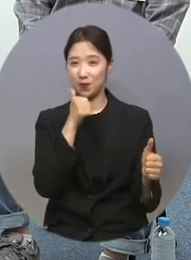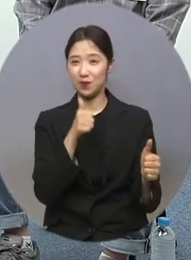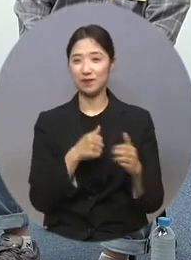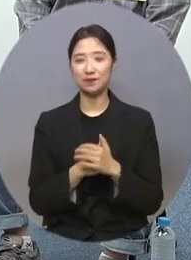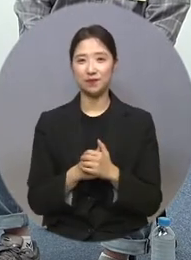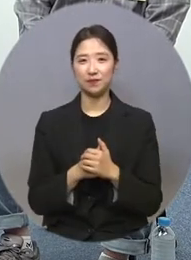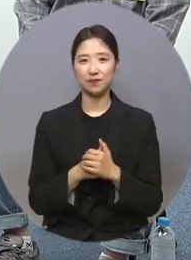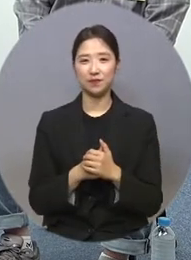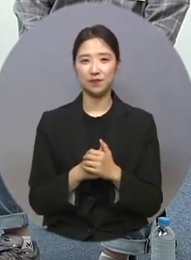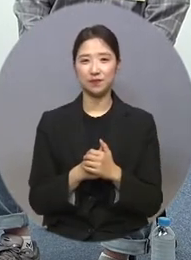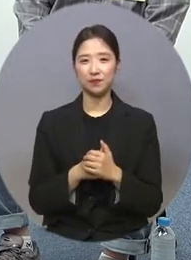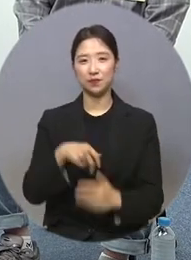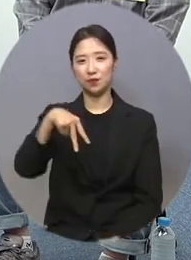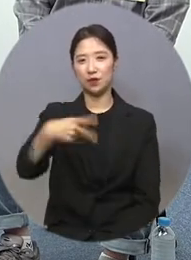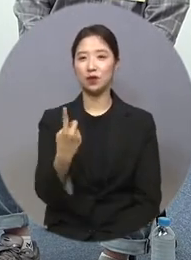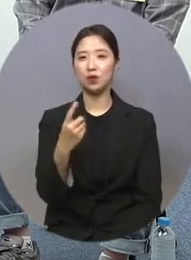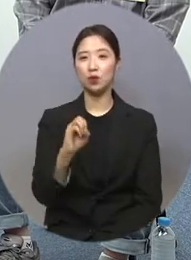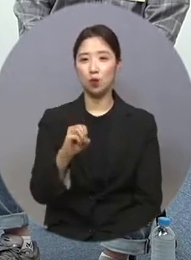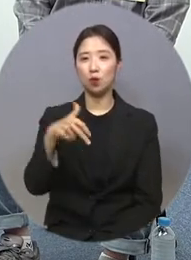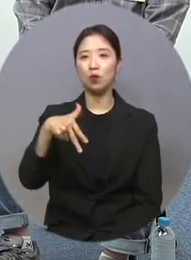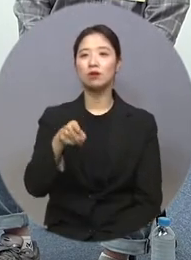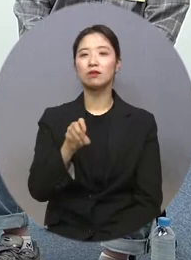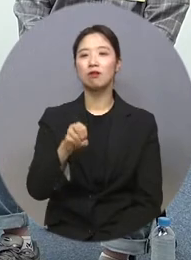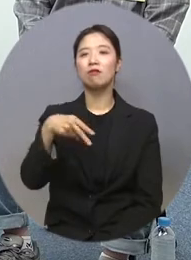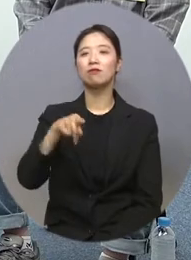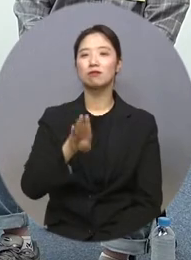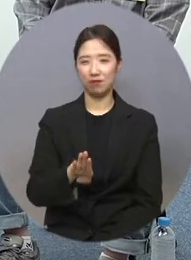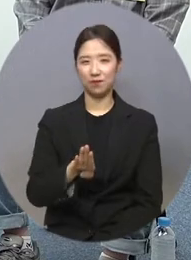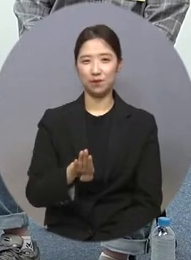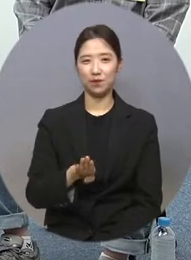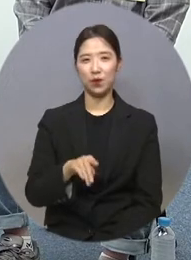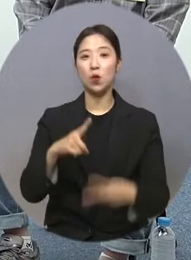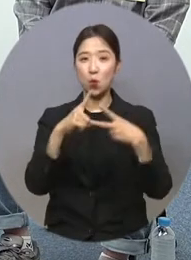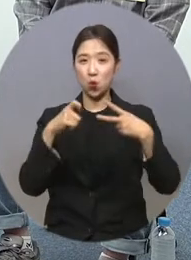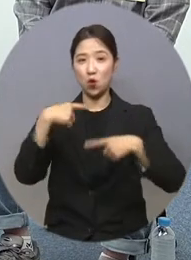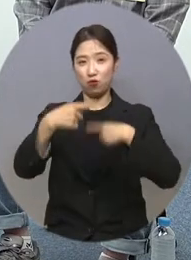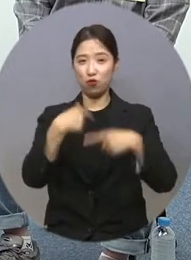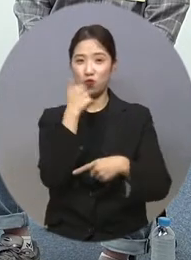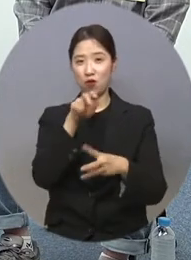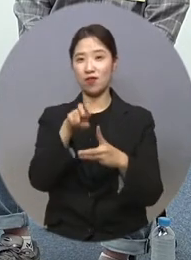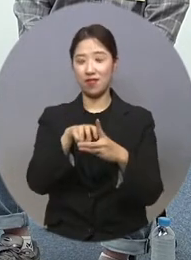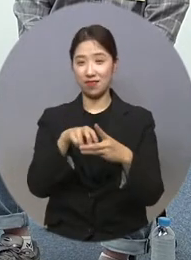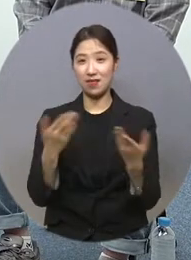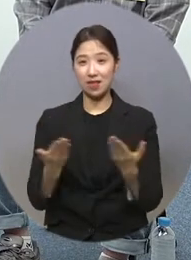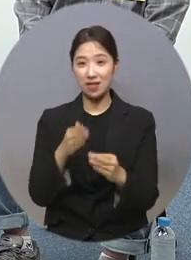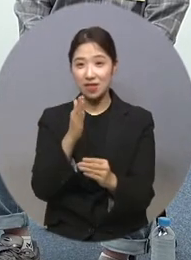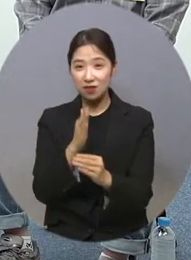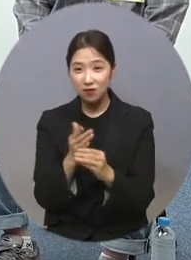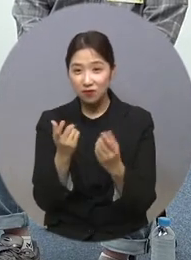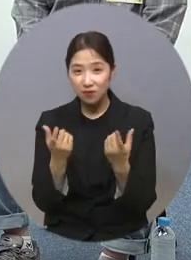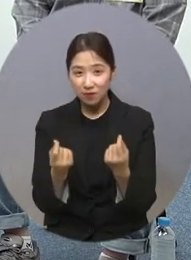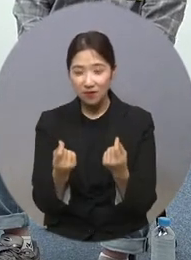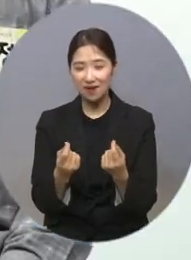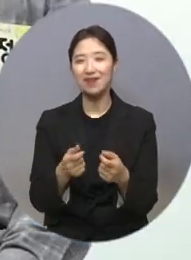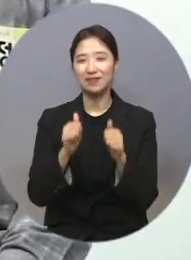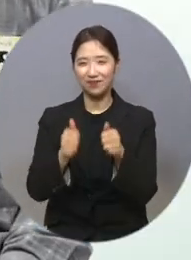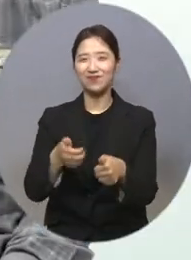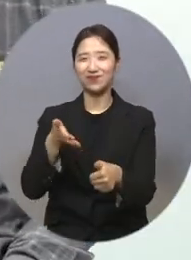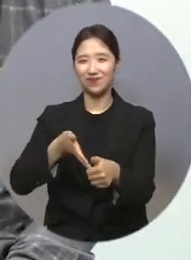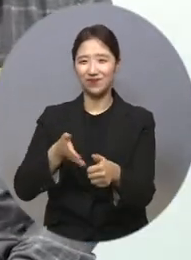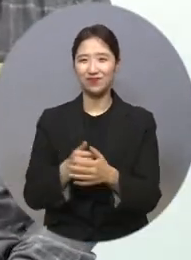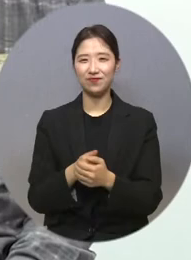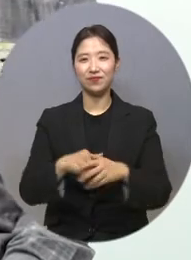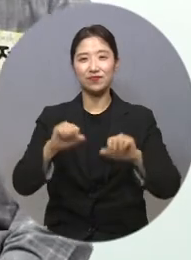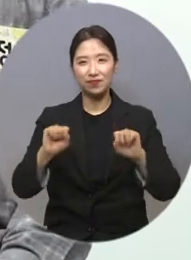소개를 드릴게요. 우리 제일 왼쪽에 송정섭님. 동대문구 수어통역센터에서 지금 근무하고 계시죠? 네, 간단히 인사 부탁드릴게요.